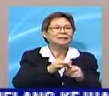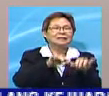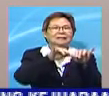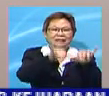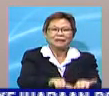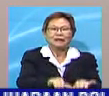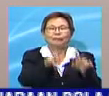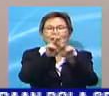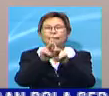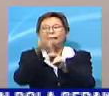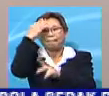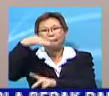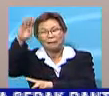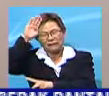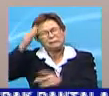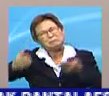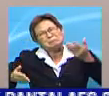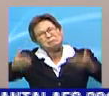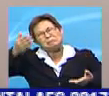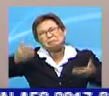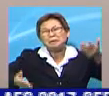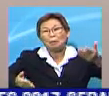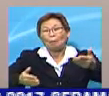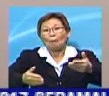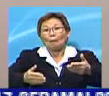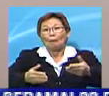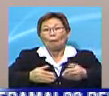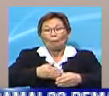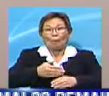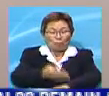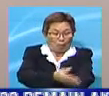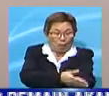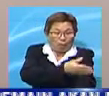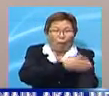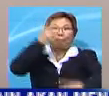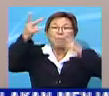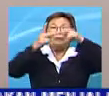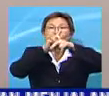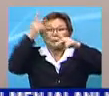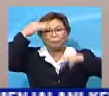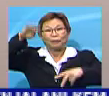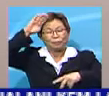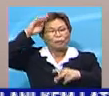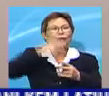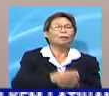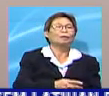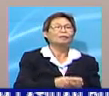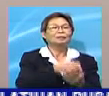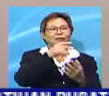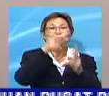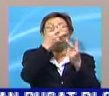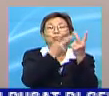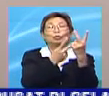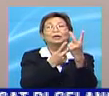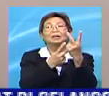Desa Perlis-Satun dijangka menyemarakkan lagi industri pelancongan Perlis tahun ini. Produk Dua Dalam Satu itu bertujuan